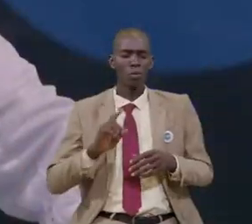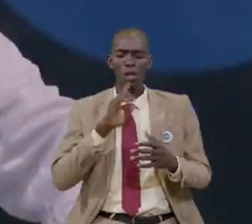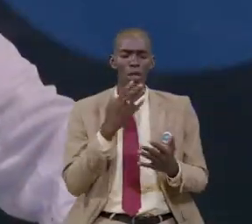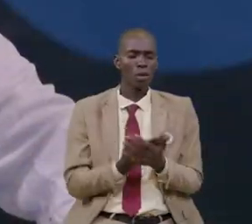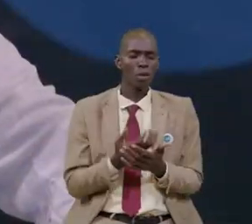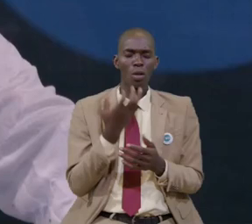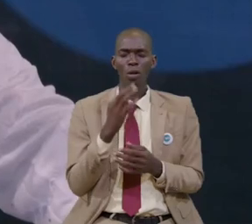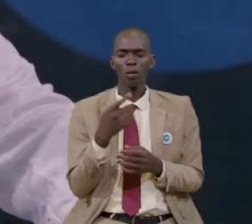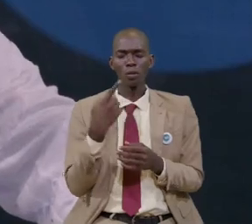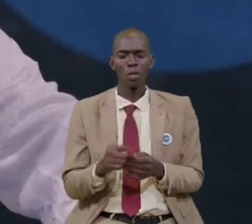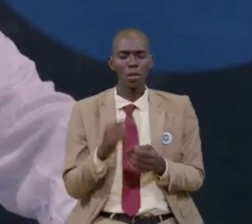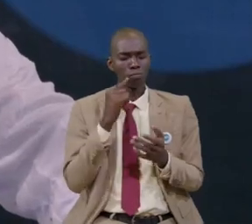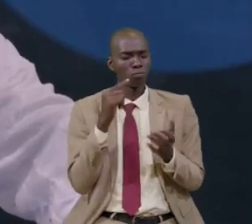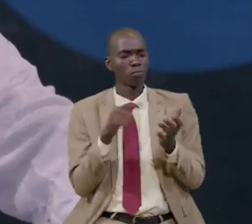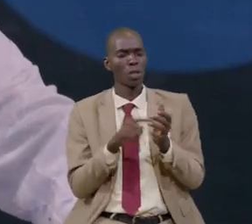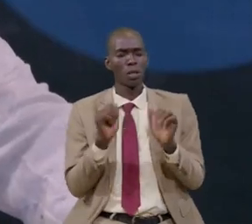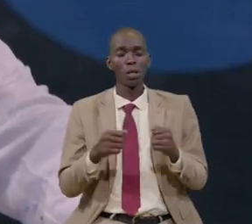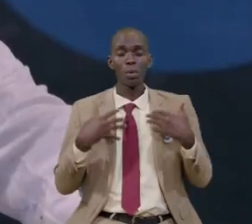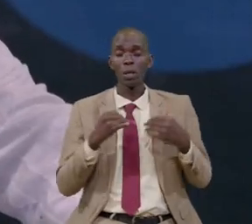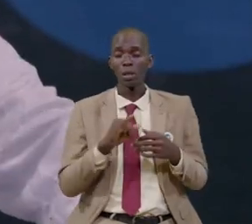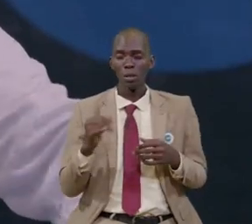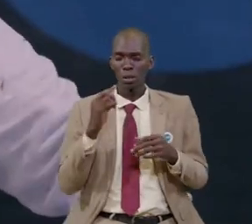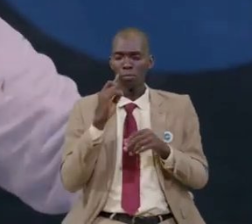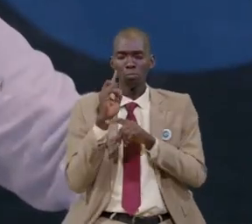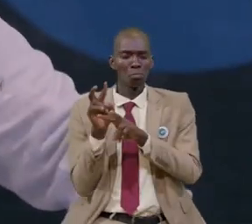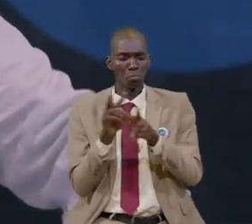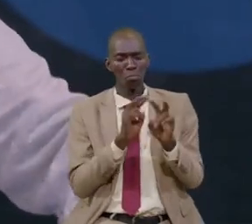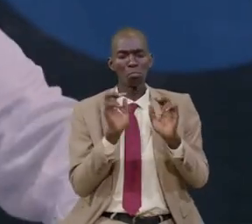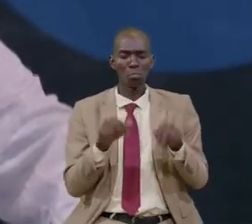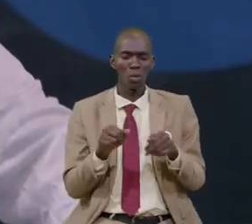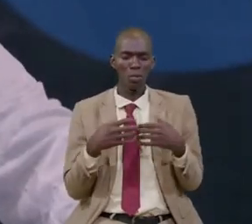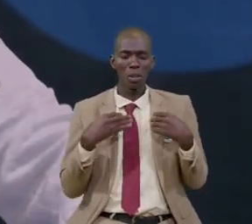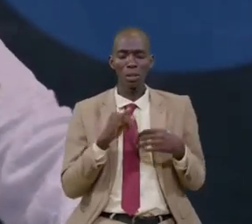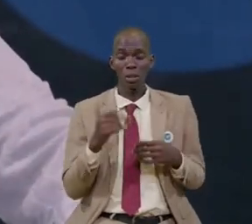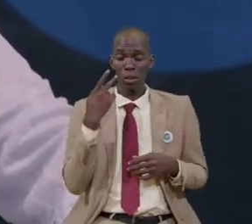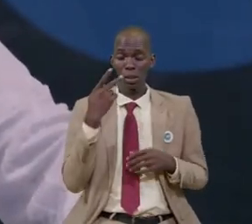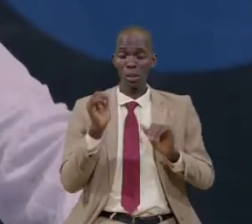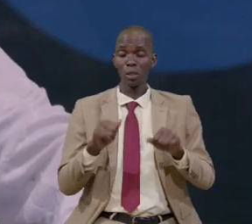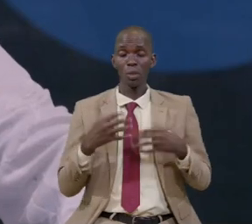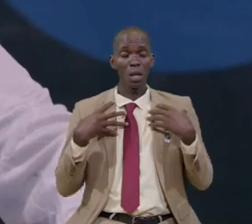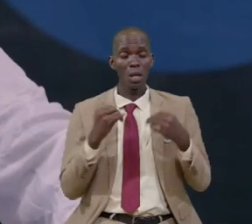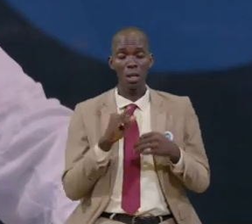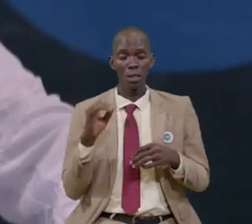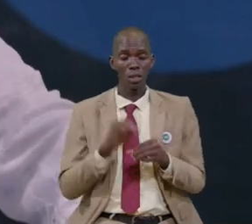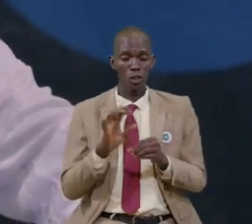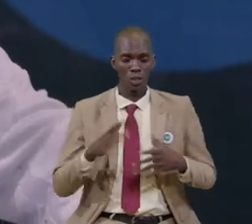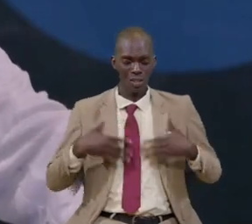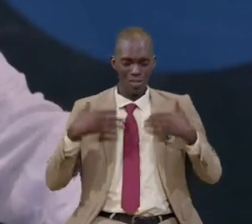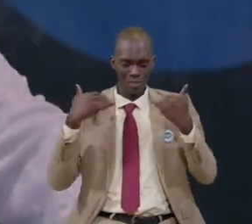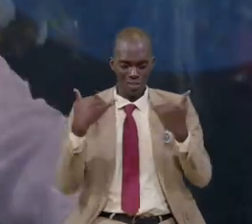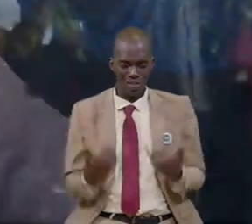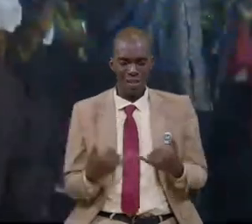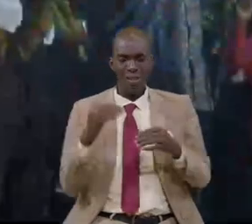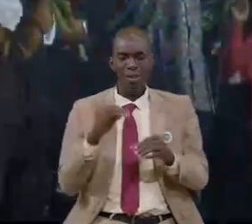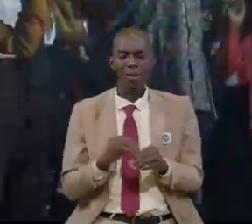guérison remarquable, d'une guérison observable, d'une guérison visible dans votre vie maintenant au nom